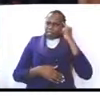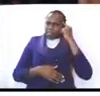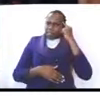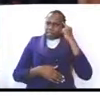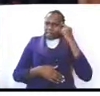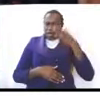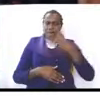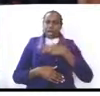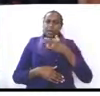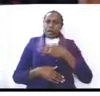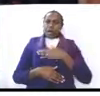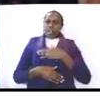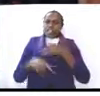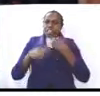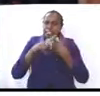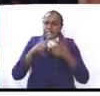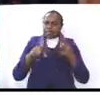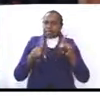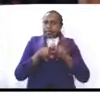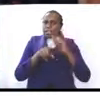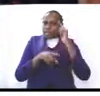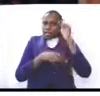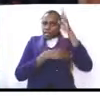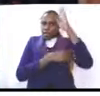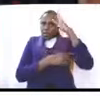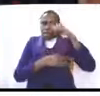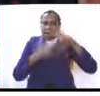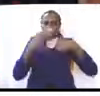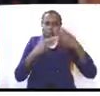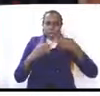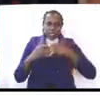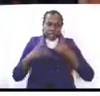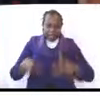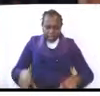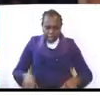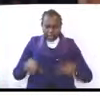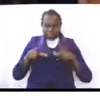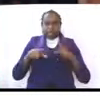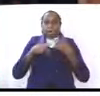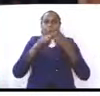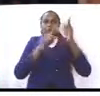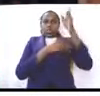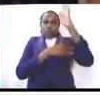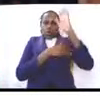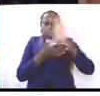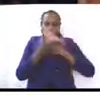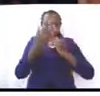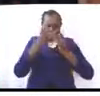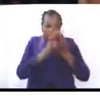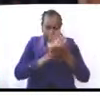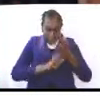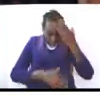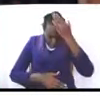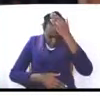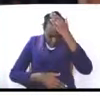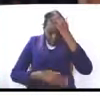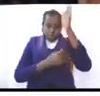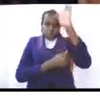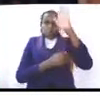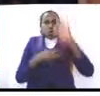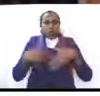yetu, hatuoni mawazo yako juu ya maisha yetu, Baba tuanyenyekea,